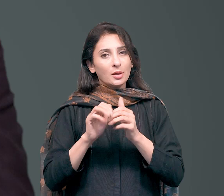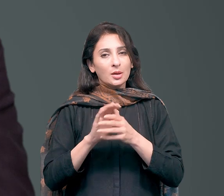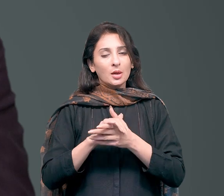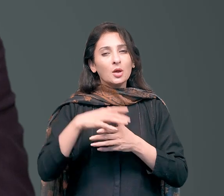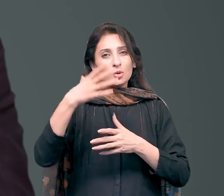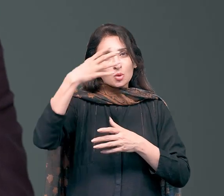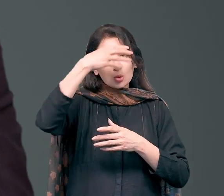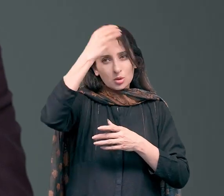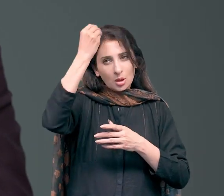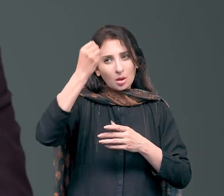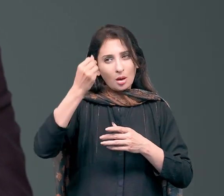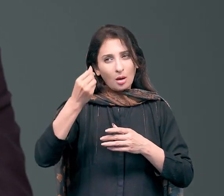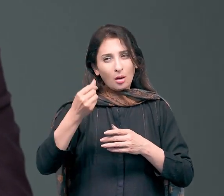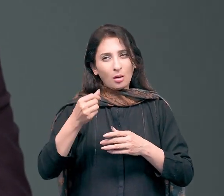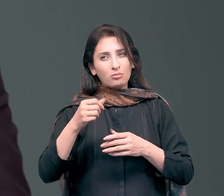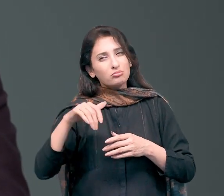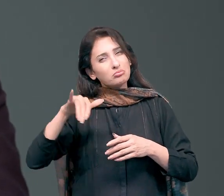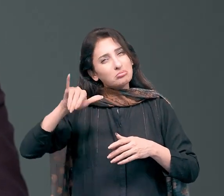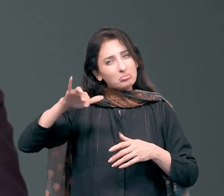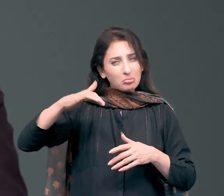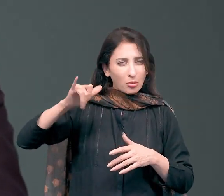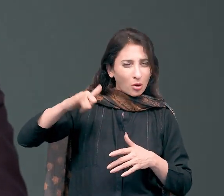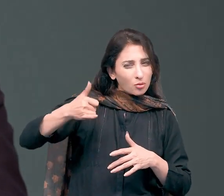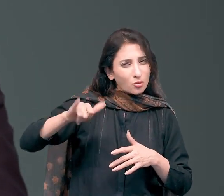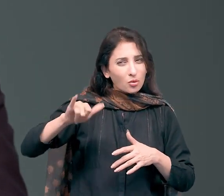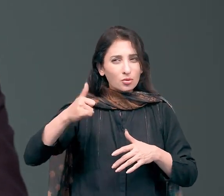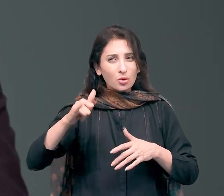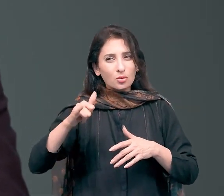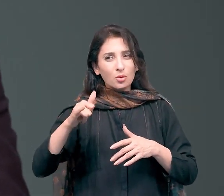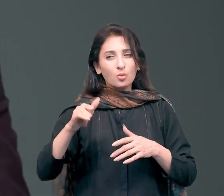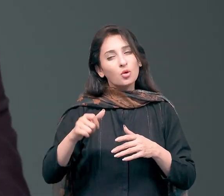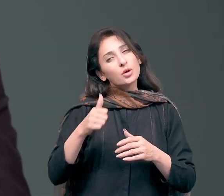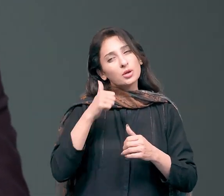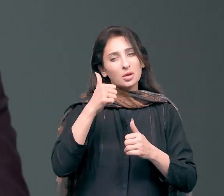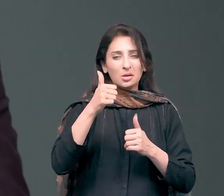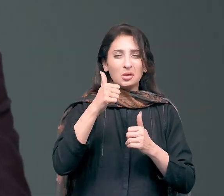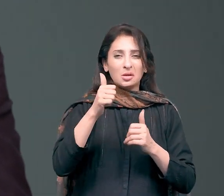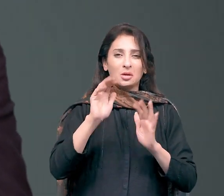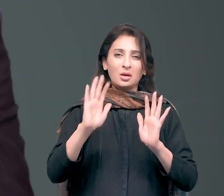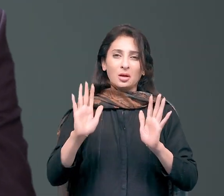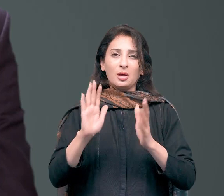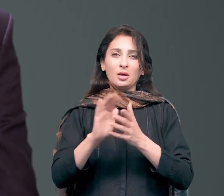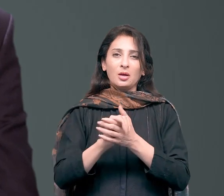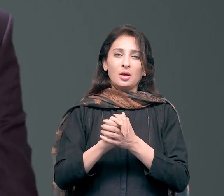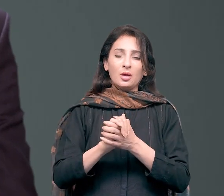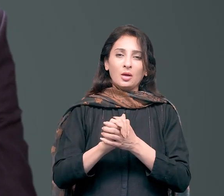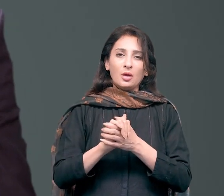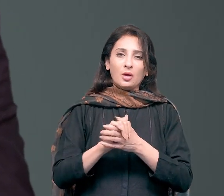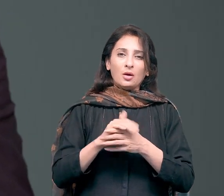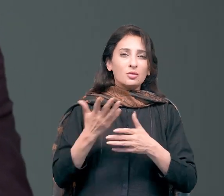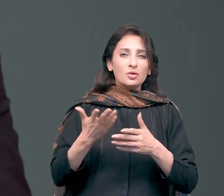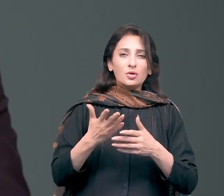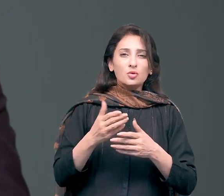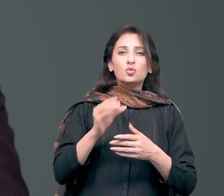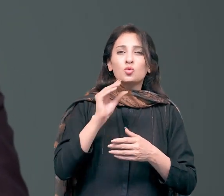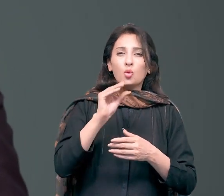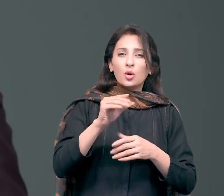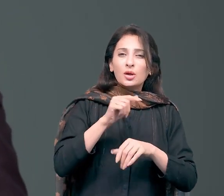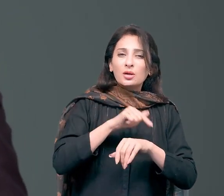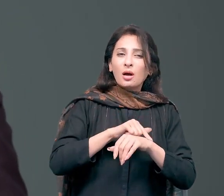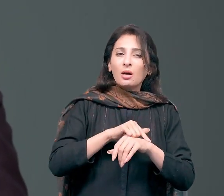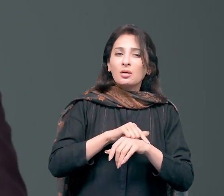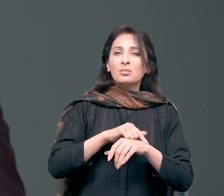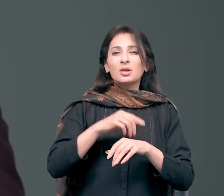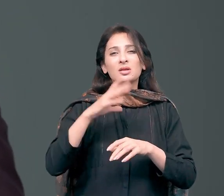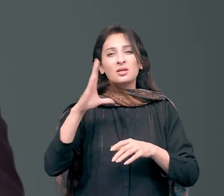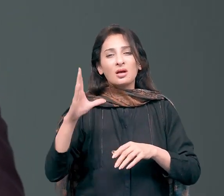ہو جناح جو تھے وہ نیم رضامند تھے، جناح یہ تیار نہیں تھے کہ میں کابینہ مشن پلان